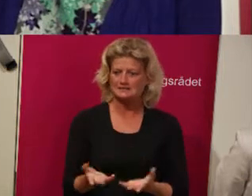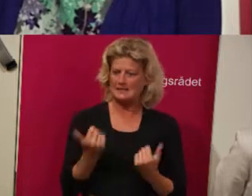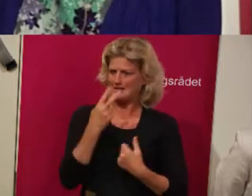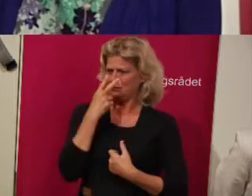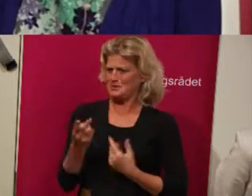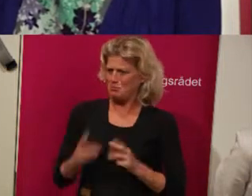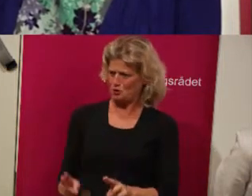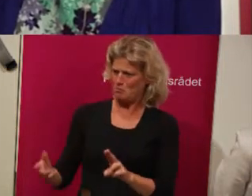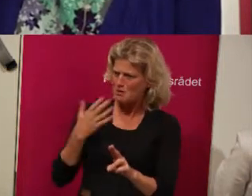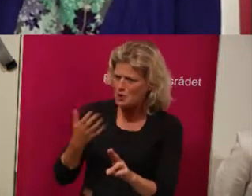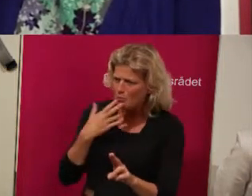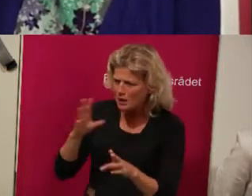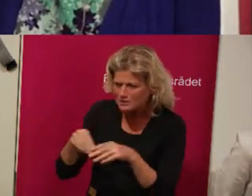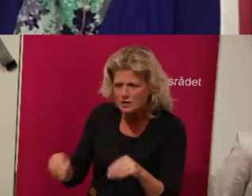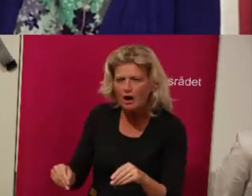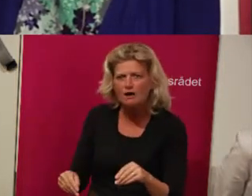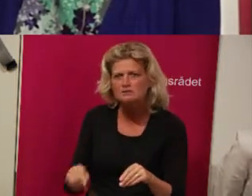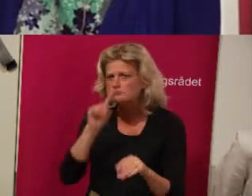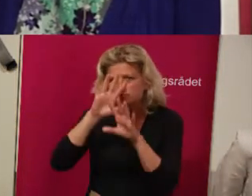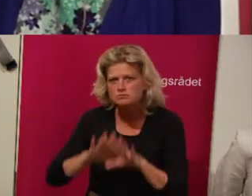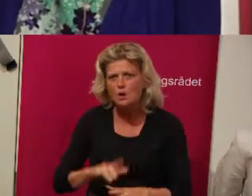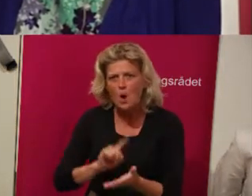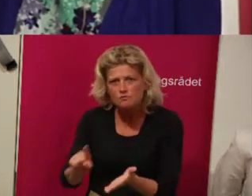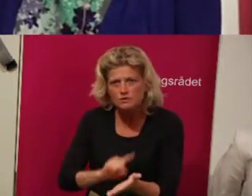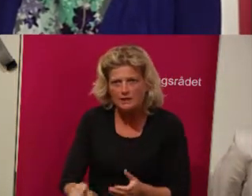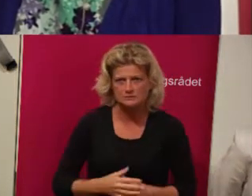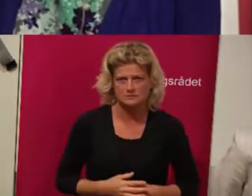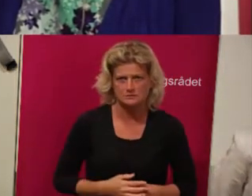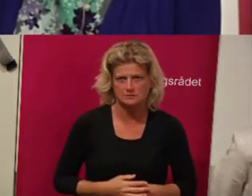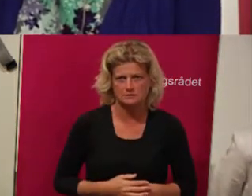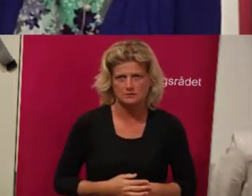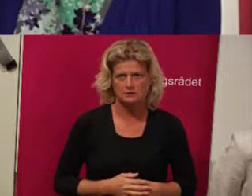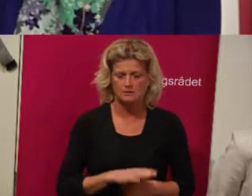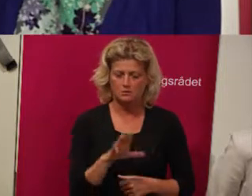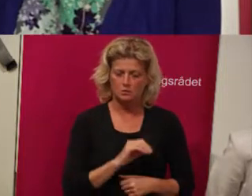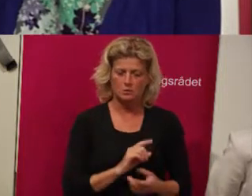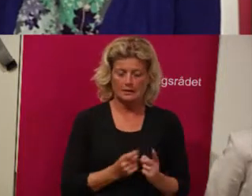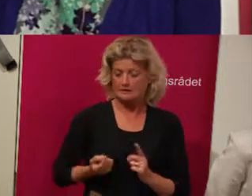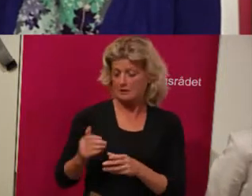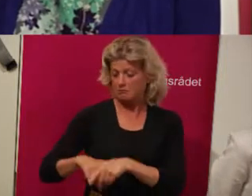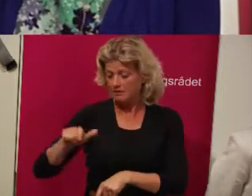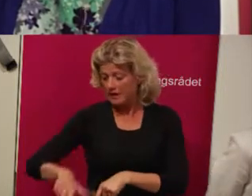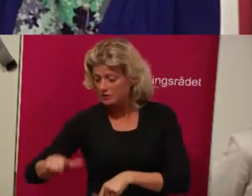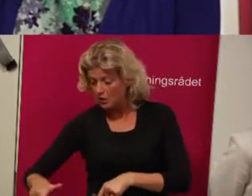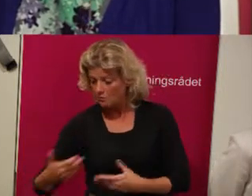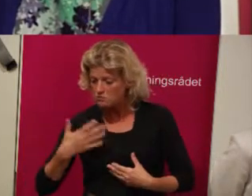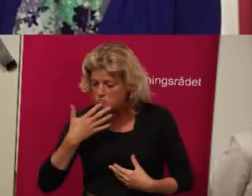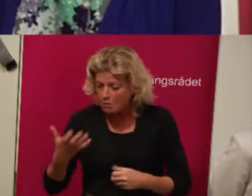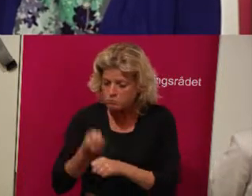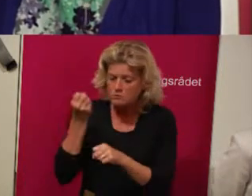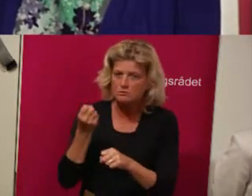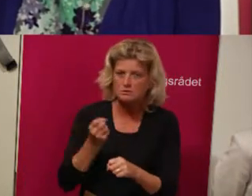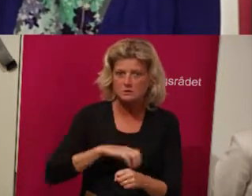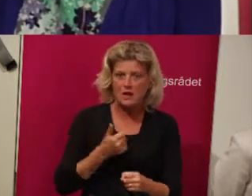jag som sitter på studiecirkel X och läser X fråga ställer mig upp på barrikaderna jämt, för att jag som finns i dramagruppen alltid ställer